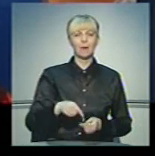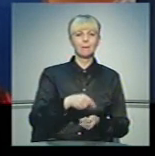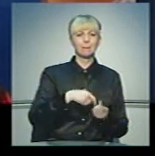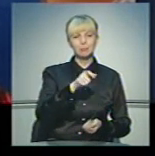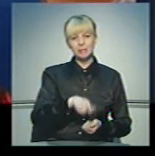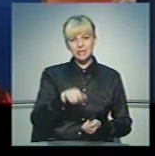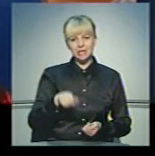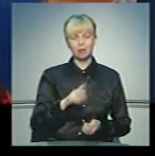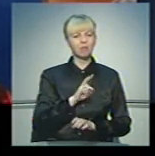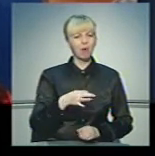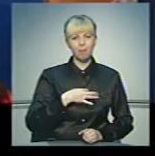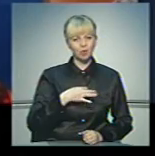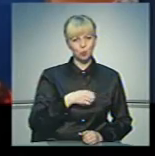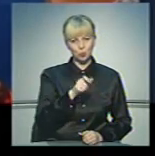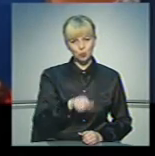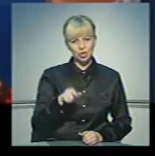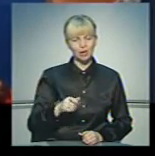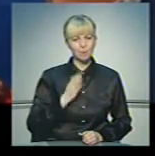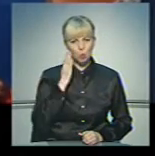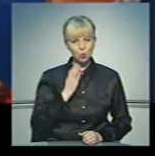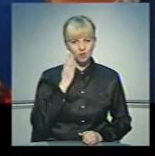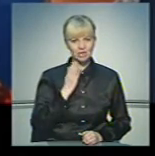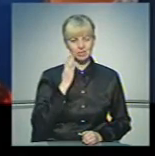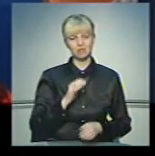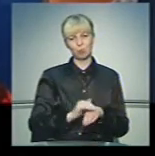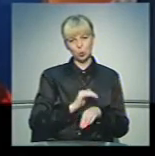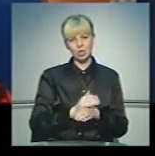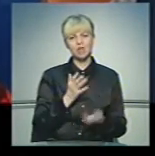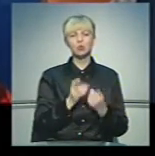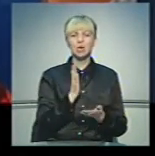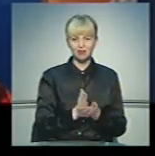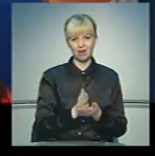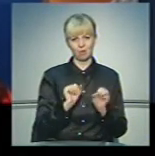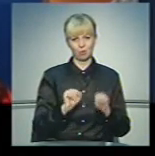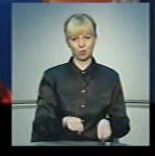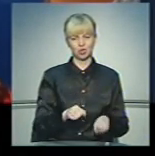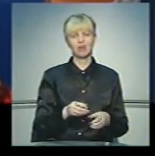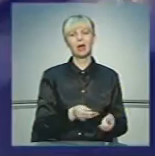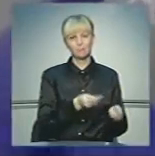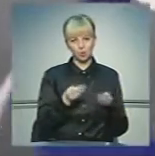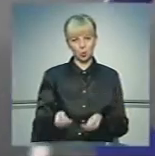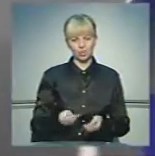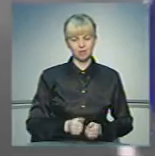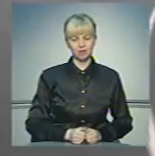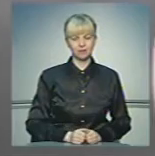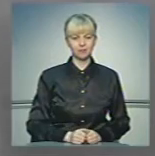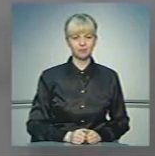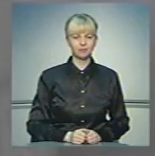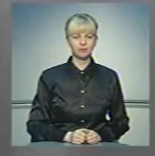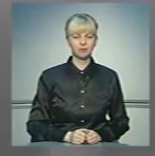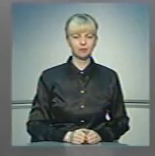бізнесменів міста, небайдужих буковинців. Будь ласка, якщо є можливість, приносьте.